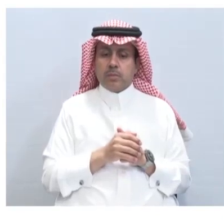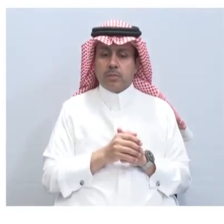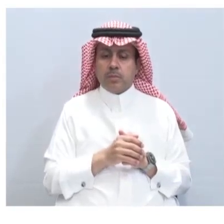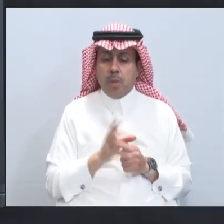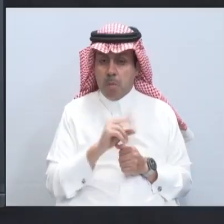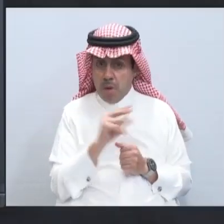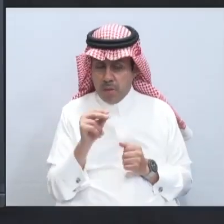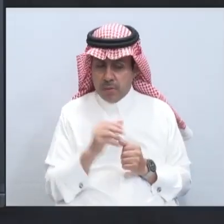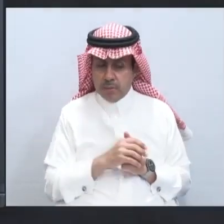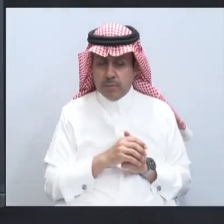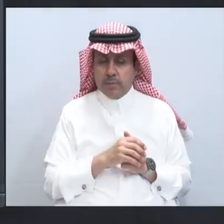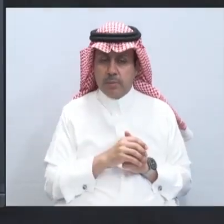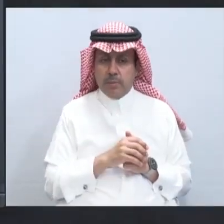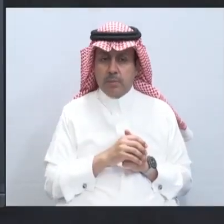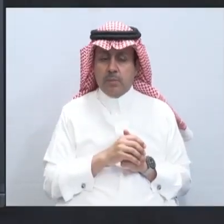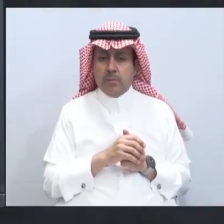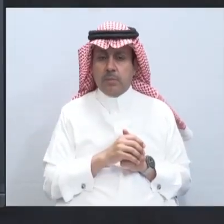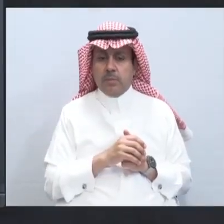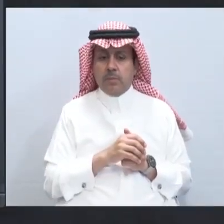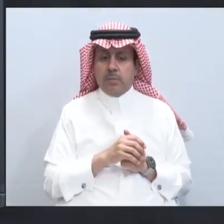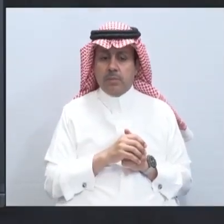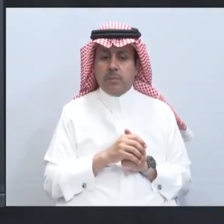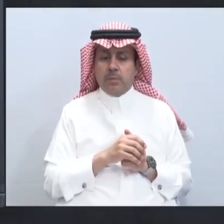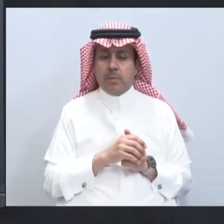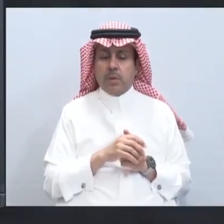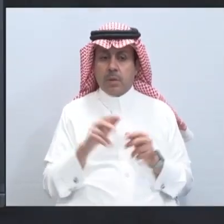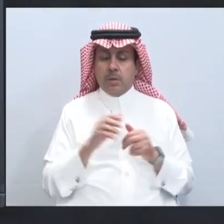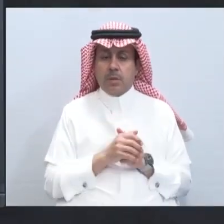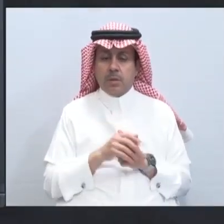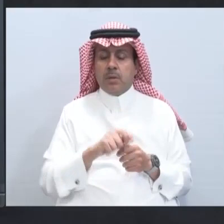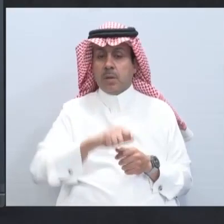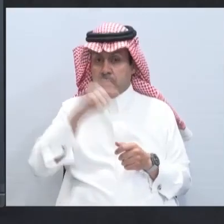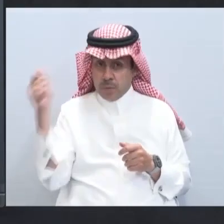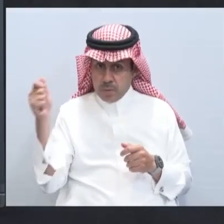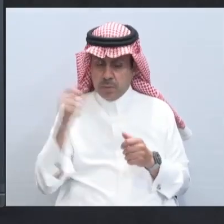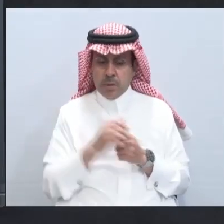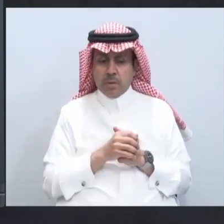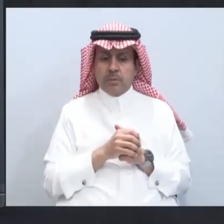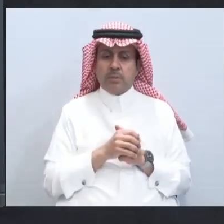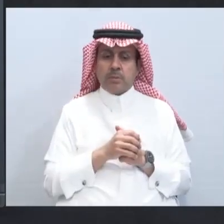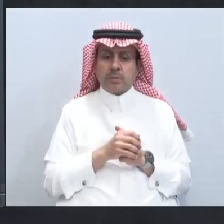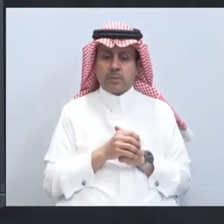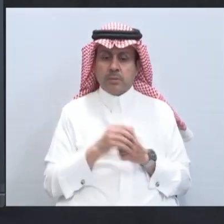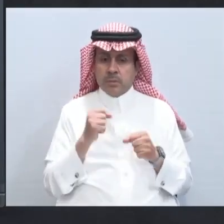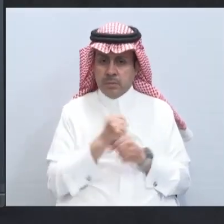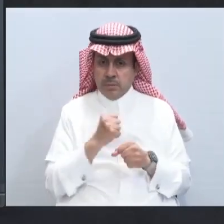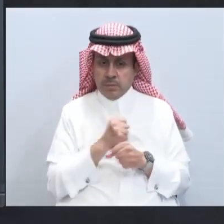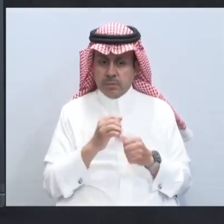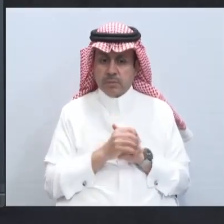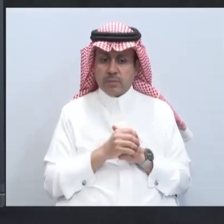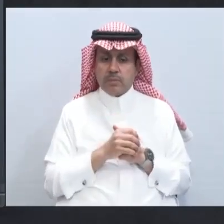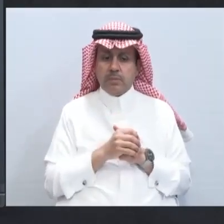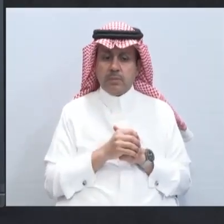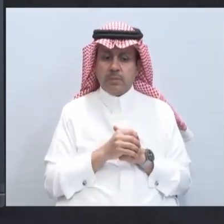بعض المحركات او المتصفح او محركات البحث قامت بماذا ما